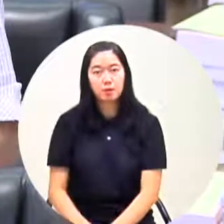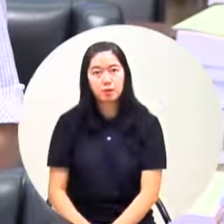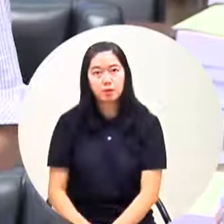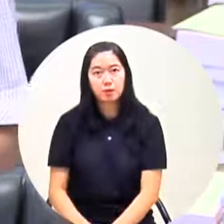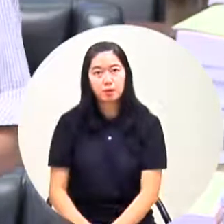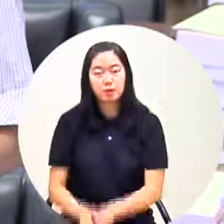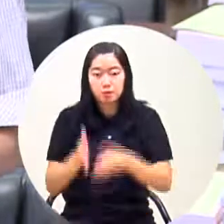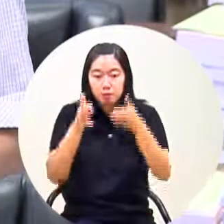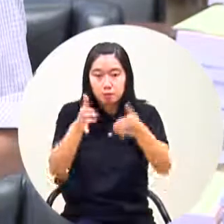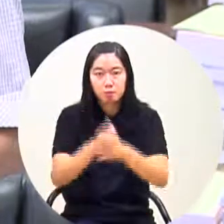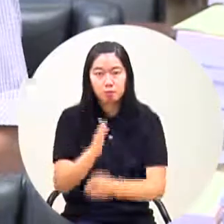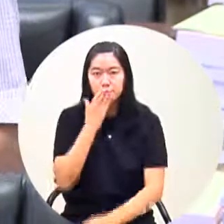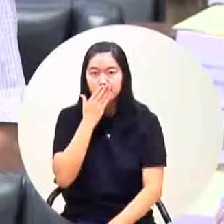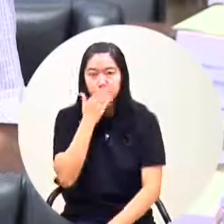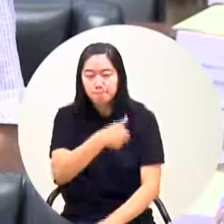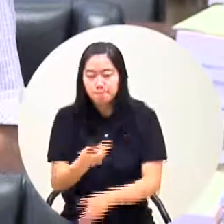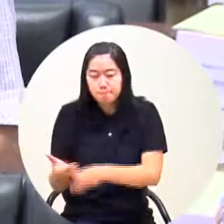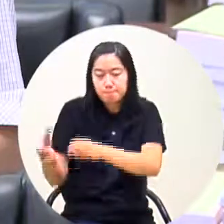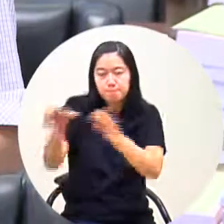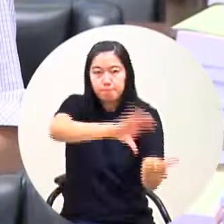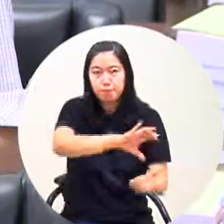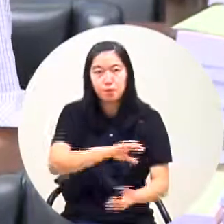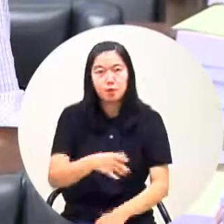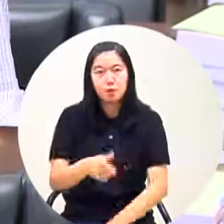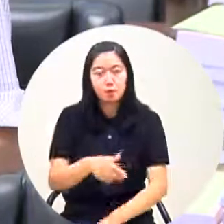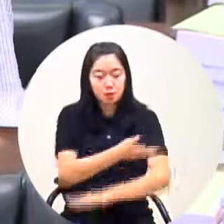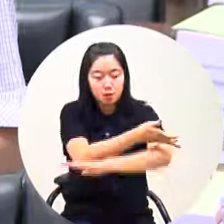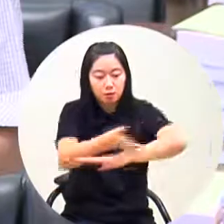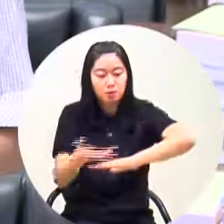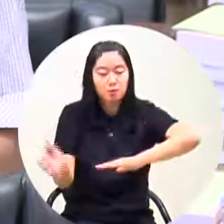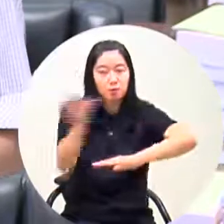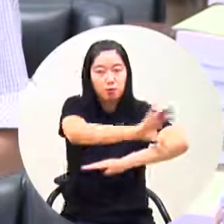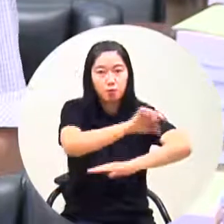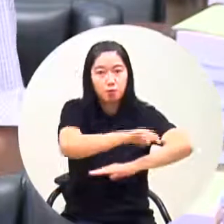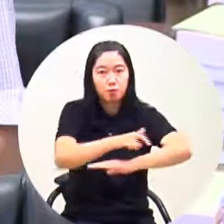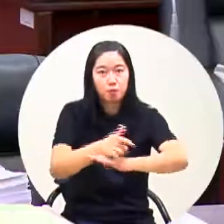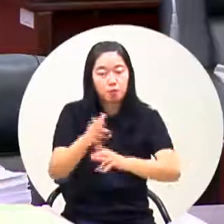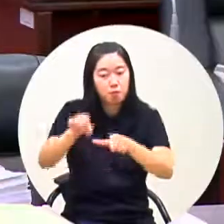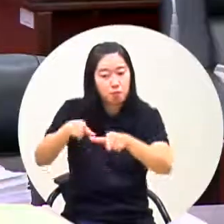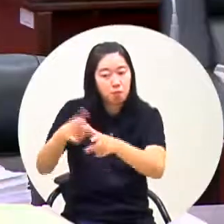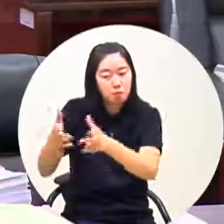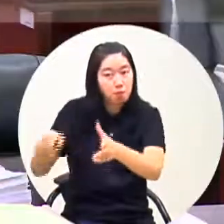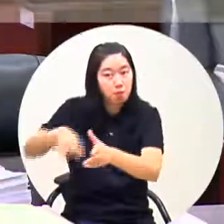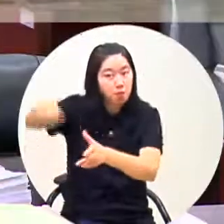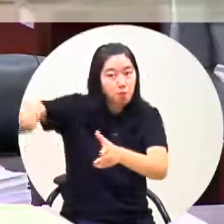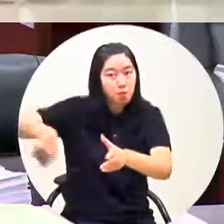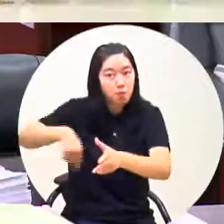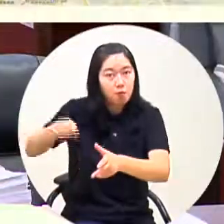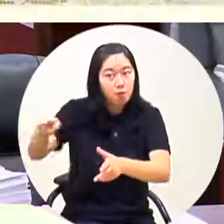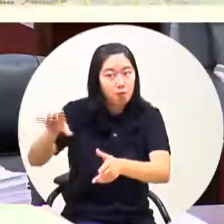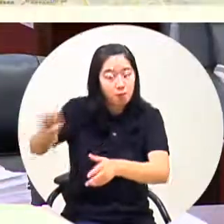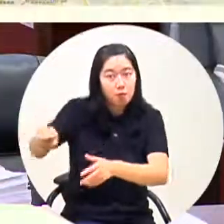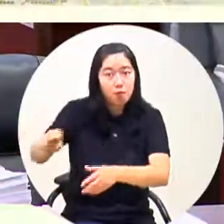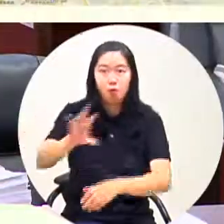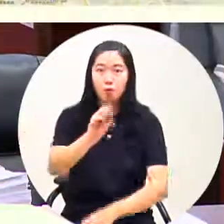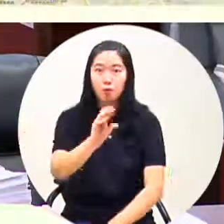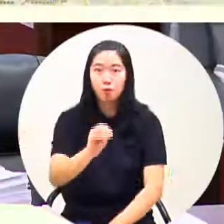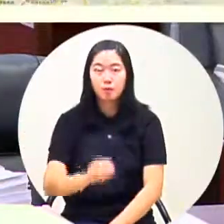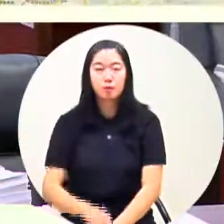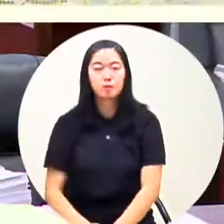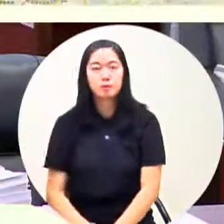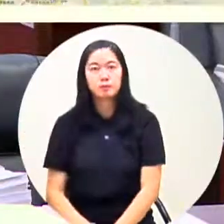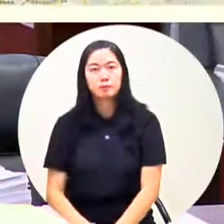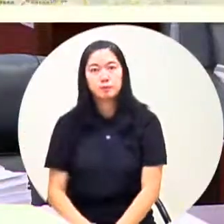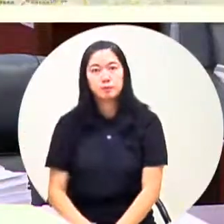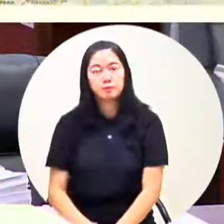拖到这个废弃物、这个废水这个厂商，哦，这个已经抓到了吗？啊，请局长先回